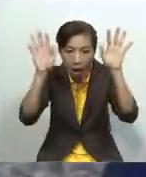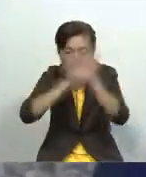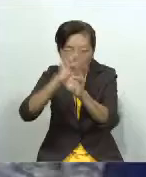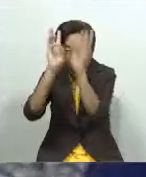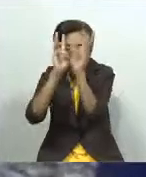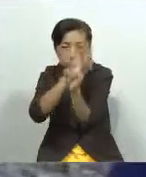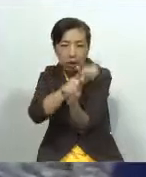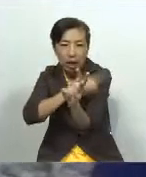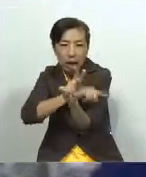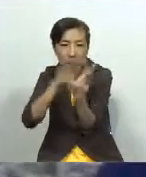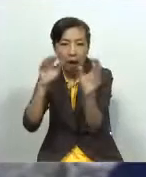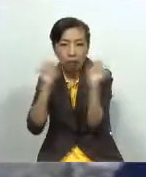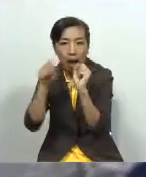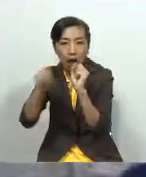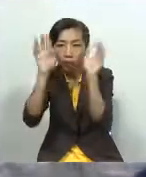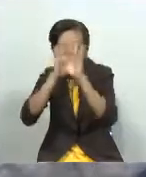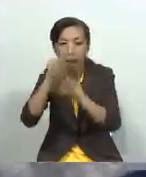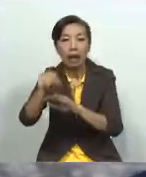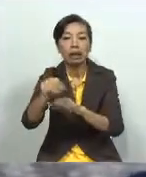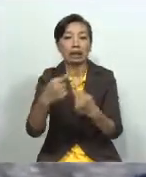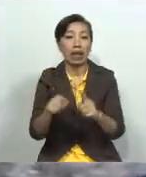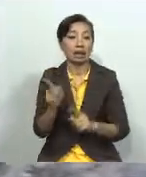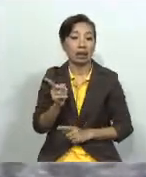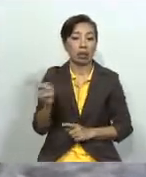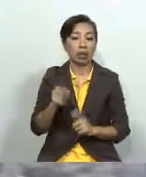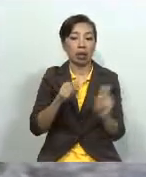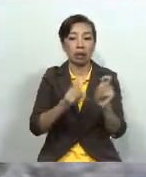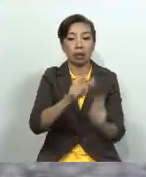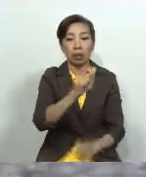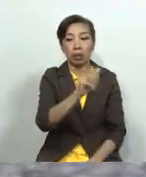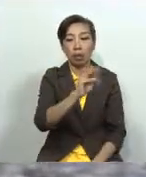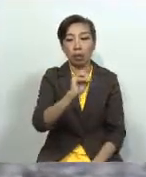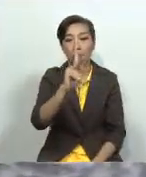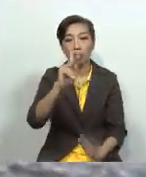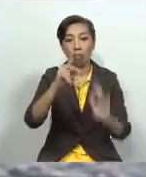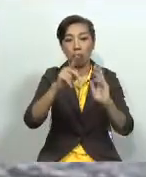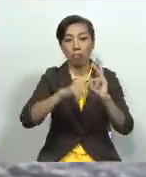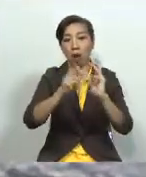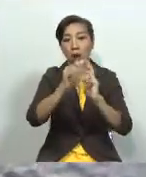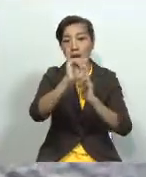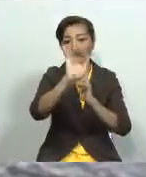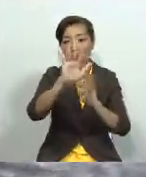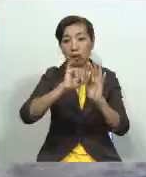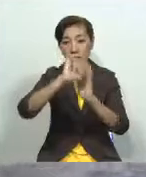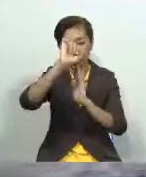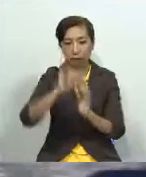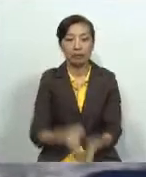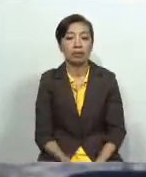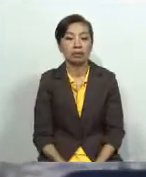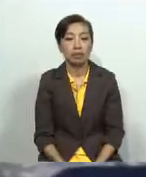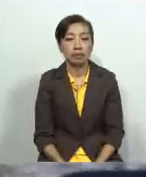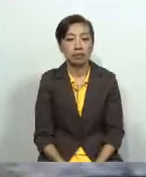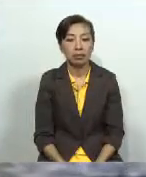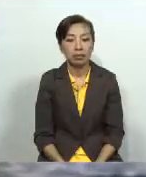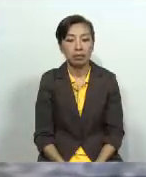ที่บ้านทุ่งจำเริญตำบลอมก๋อยอำเภออมก๋อยจังหวัดเชียงใหม่ค่ะนายพรินทร์ลิ่มเจริญหัว